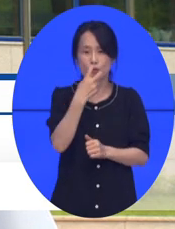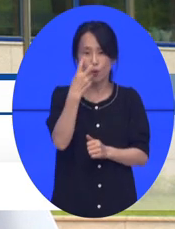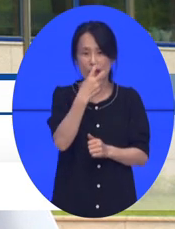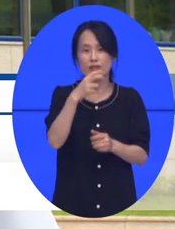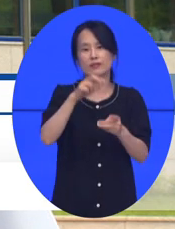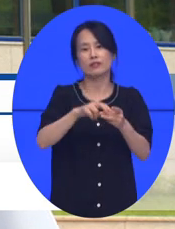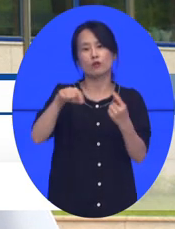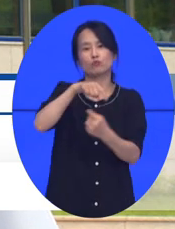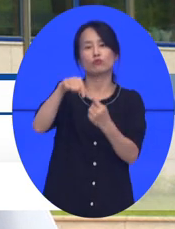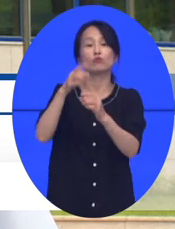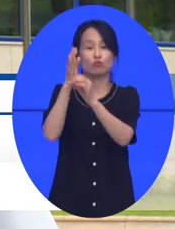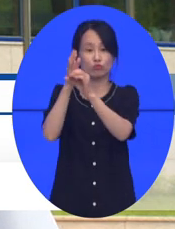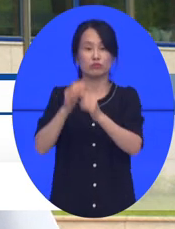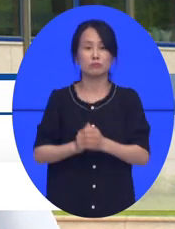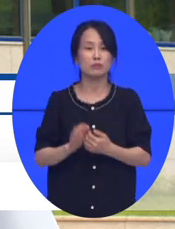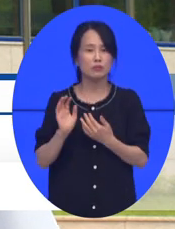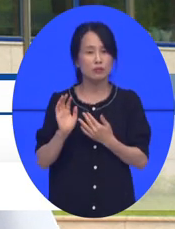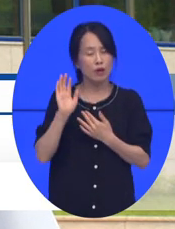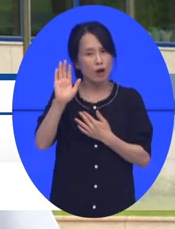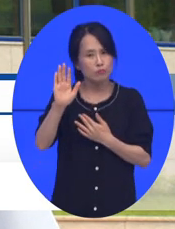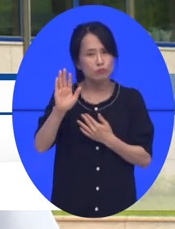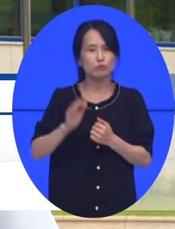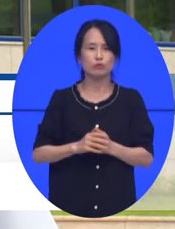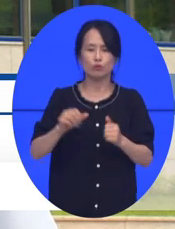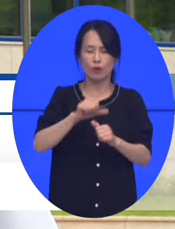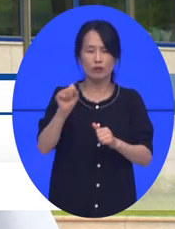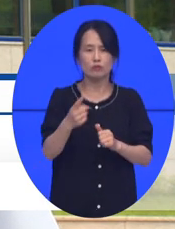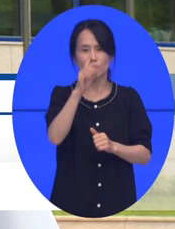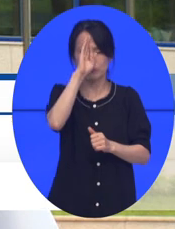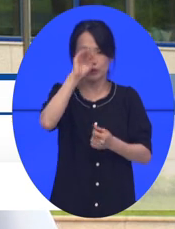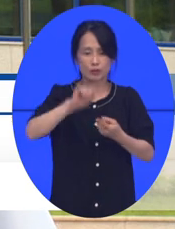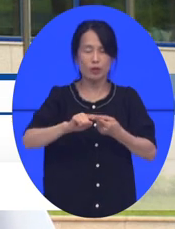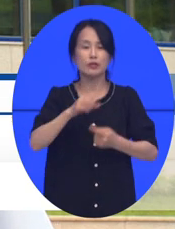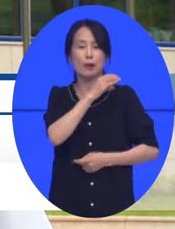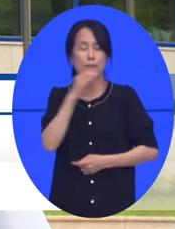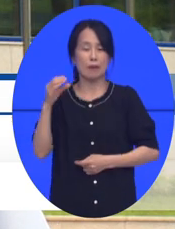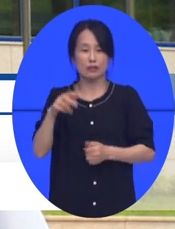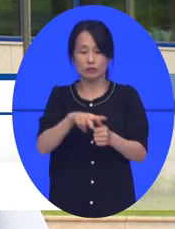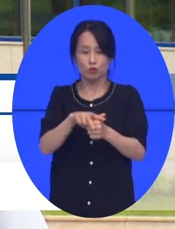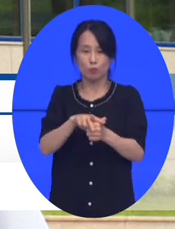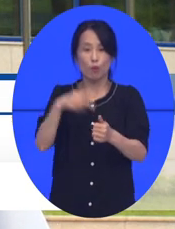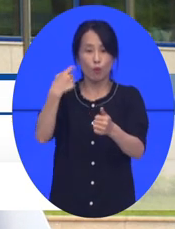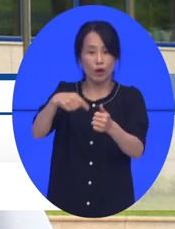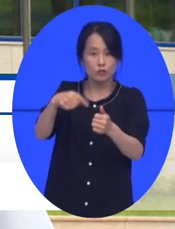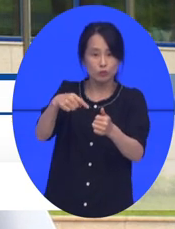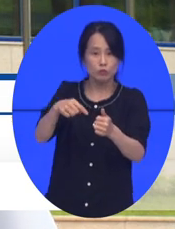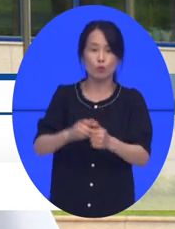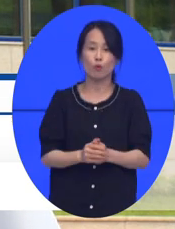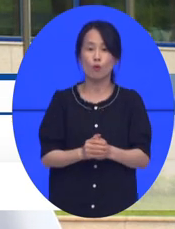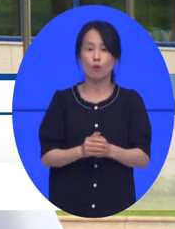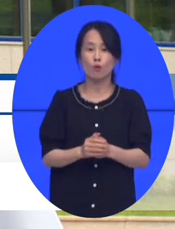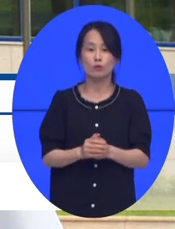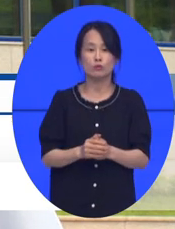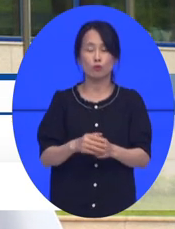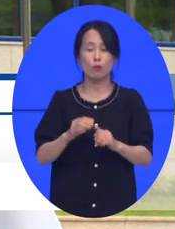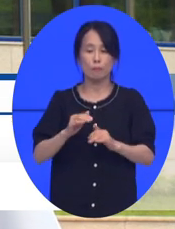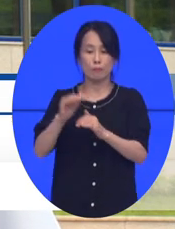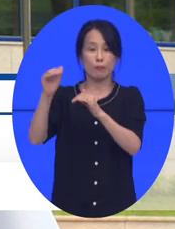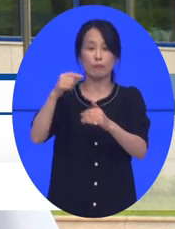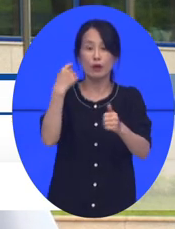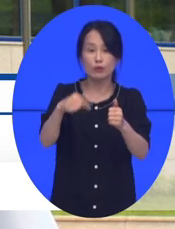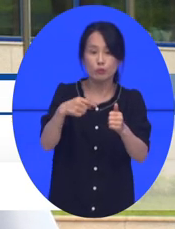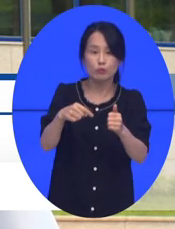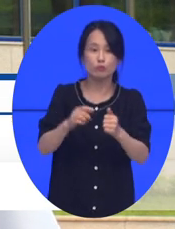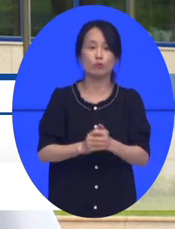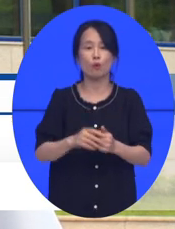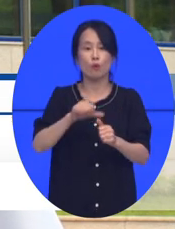있습니다. 향후 환경성 질환에 대한 올바른 정보 제공 및 체계화된 교육으로 환경성